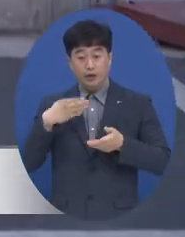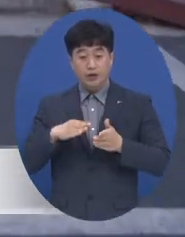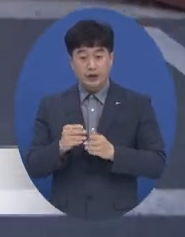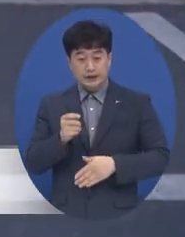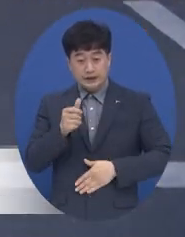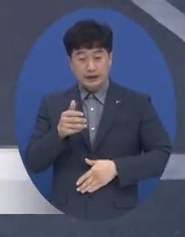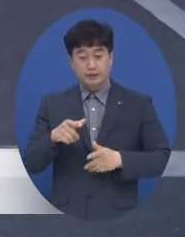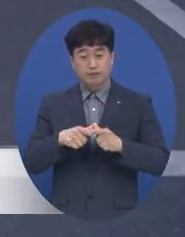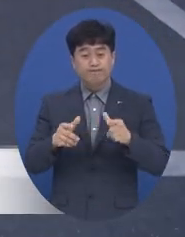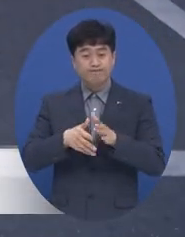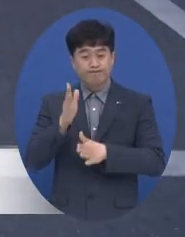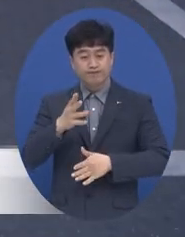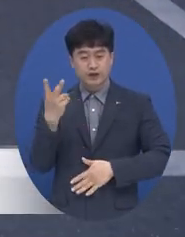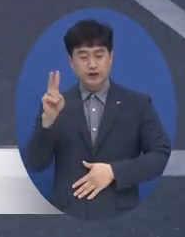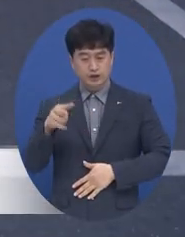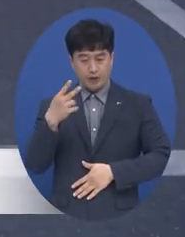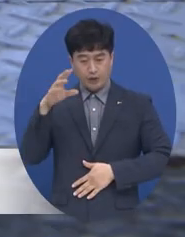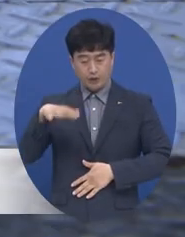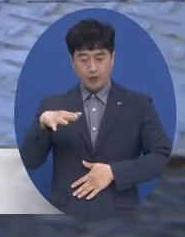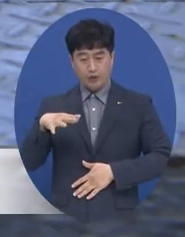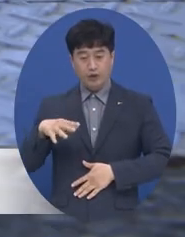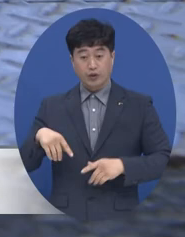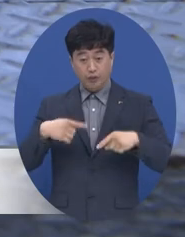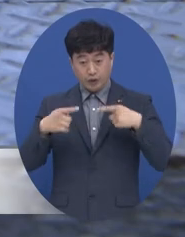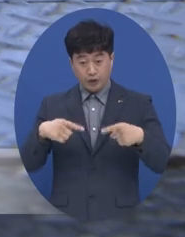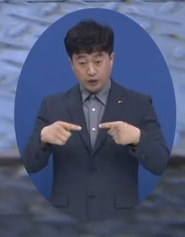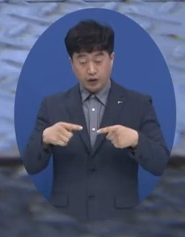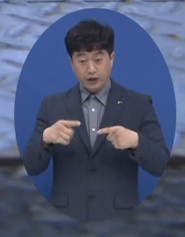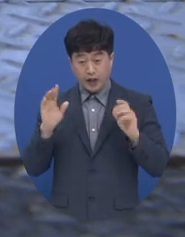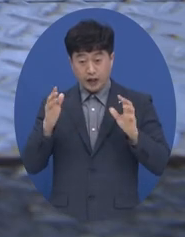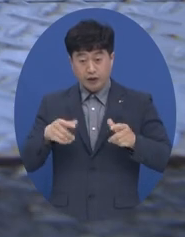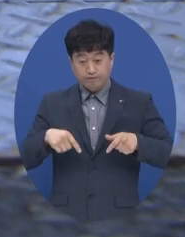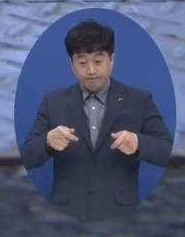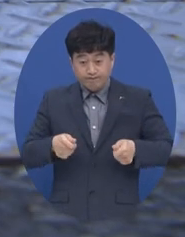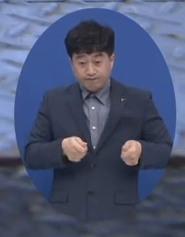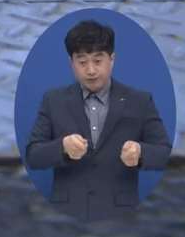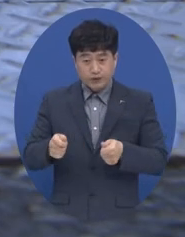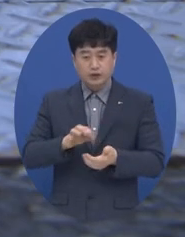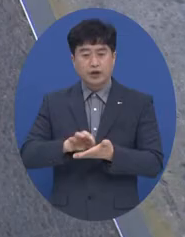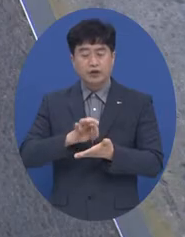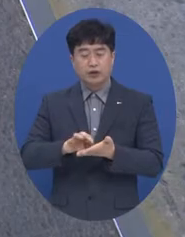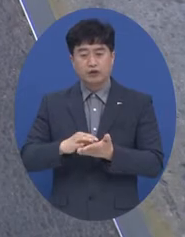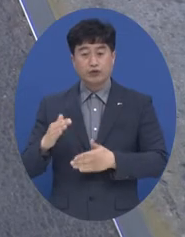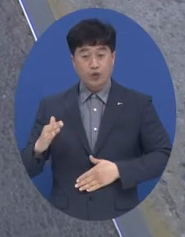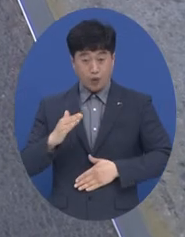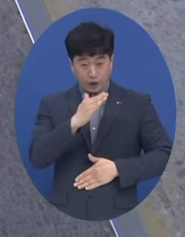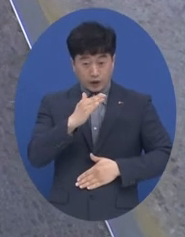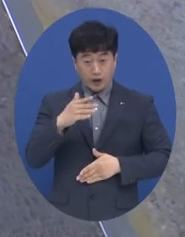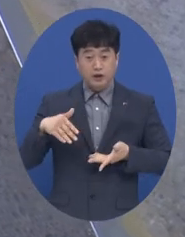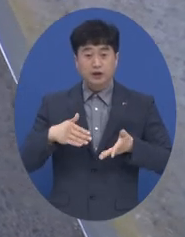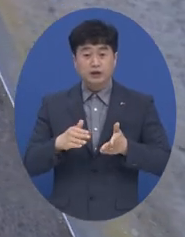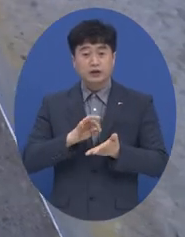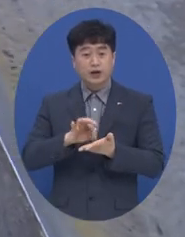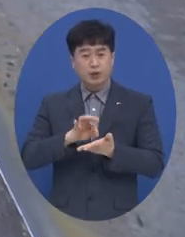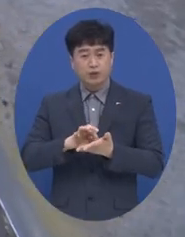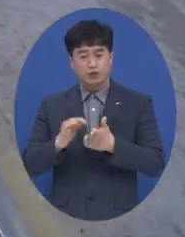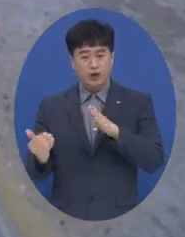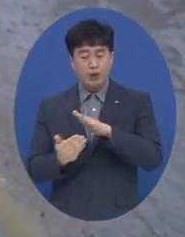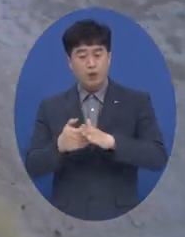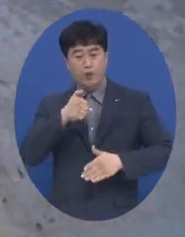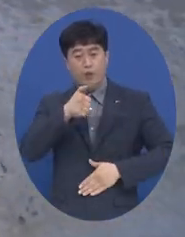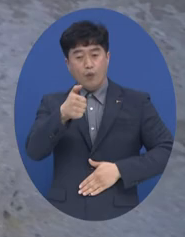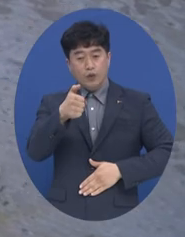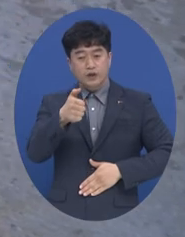소규모 민간 시설물 200여 곳의 휠체어나 유모차가 쉽게 이용할 수 있는 경사로를 설치할 수 있도록 최대